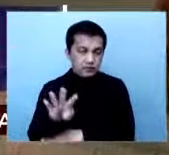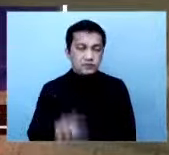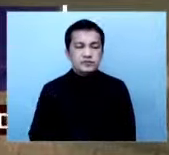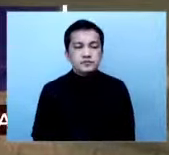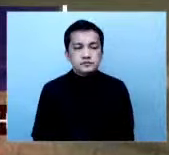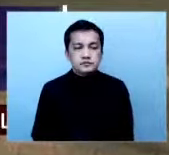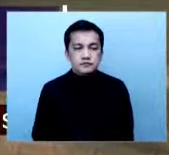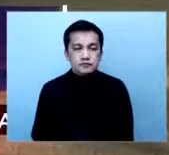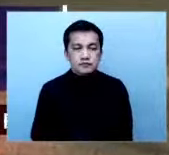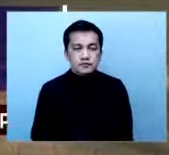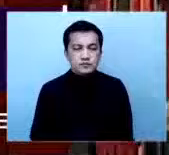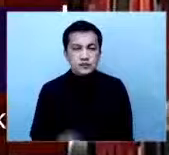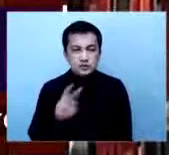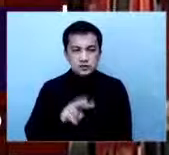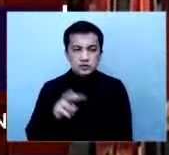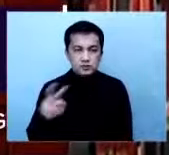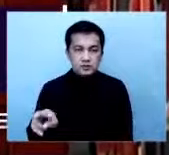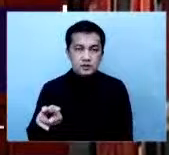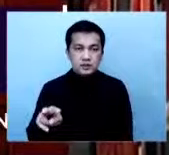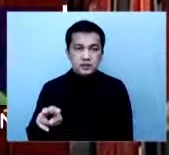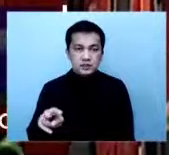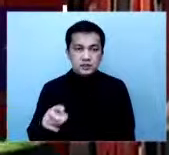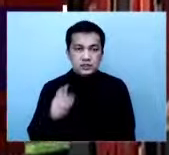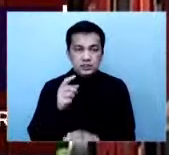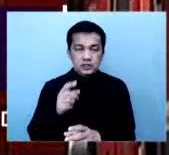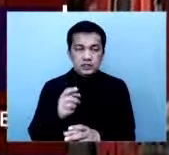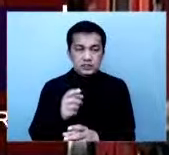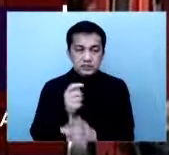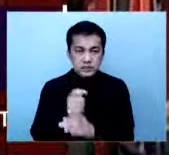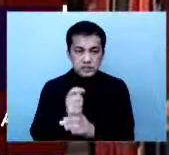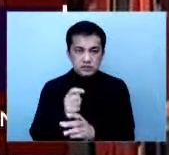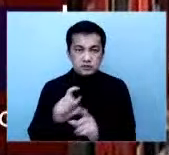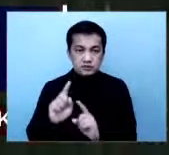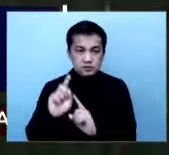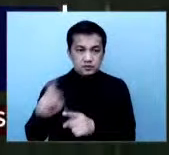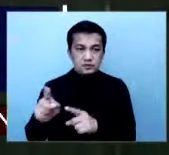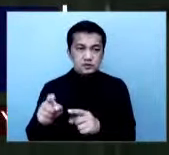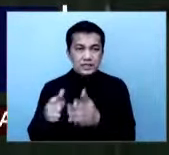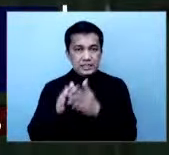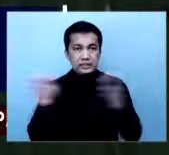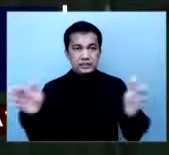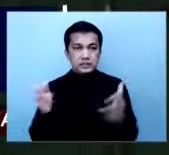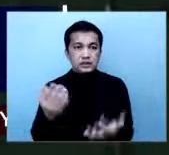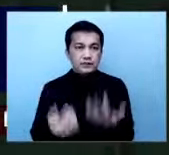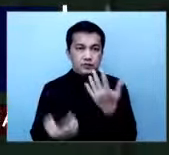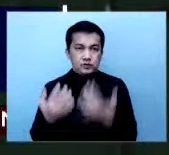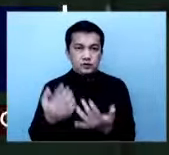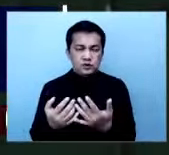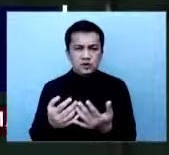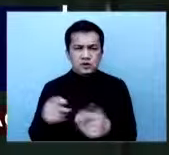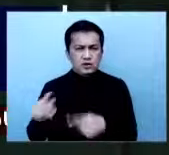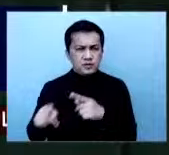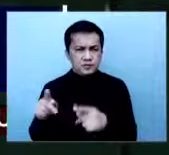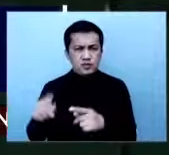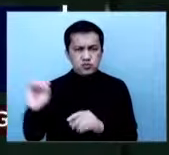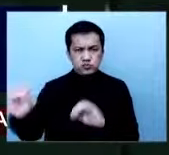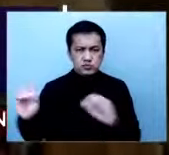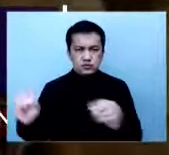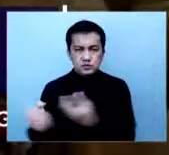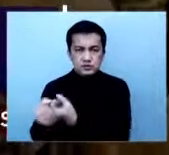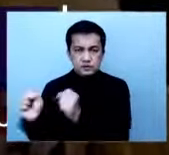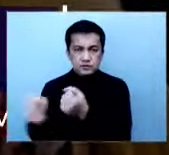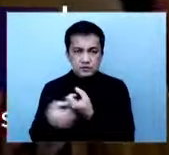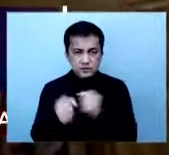22w fire truck ang kinailangang rumisponde sa laki ng apoy ang mga residente kanya-kanyang salba ng mga